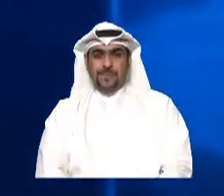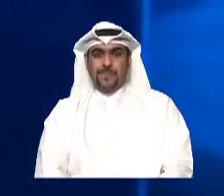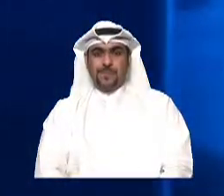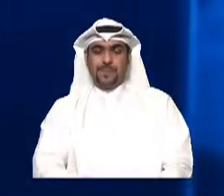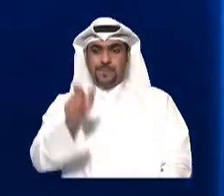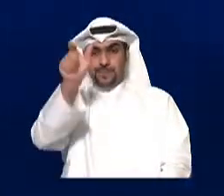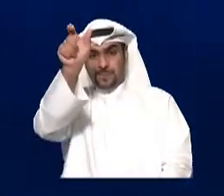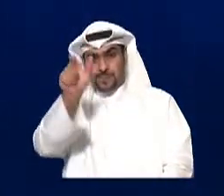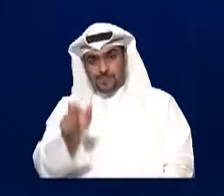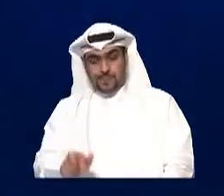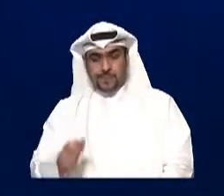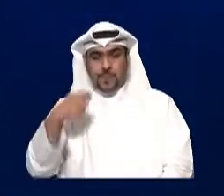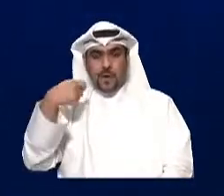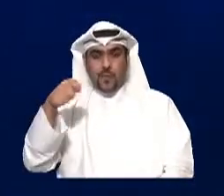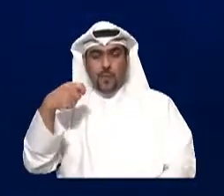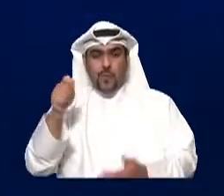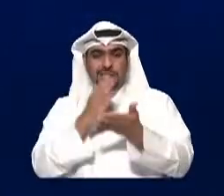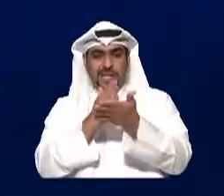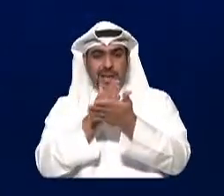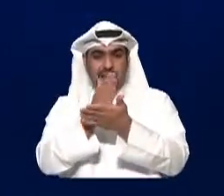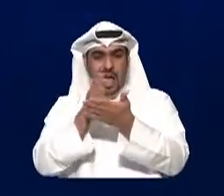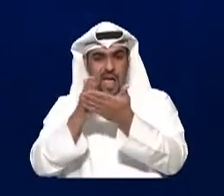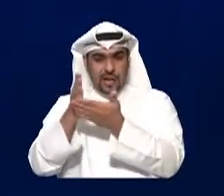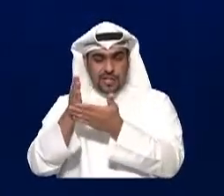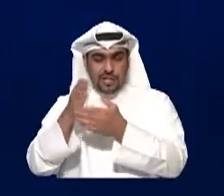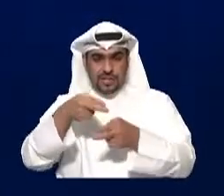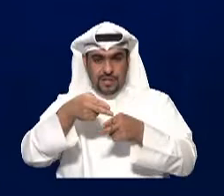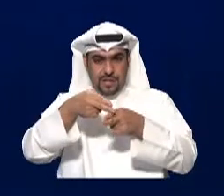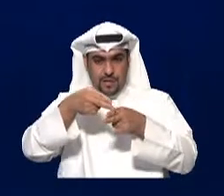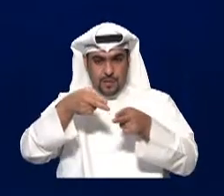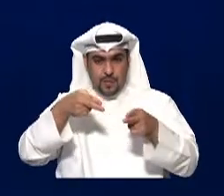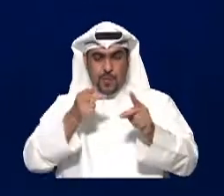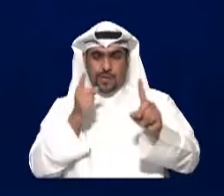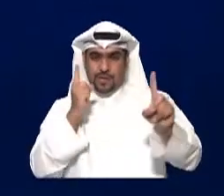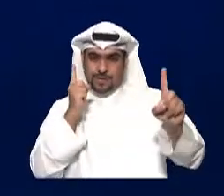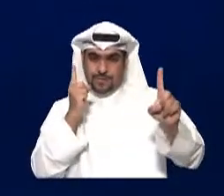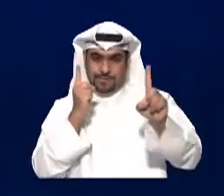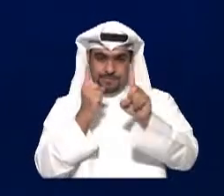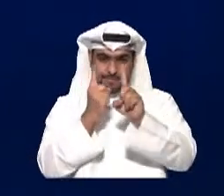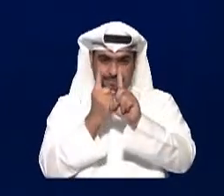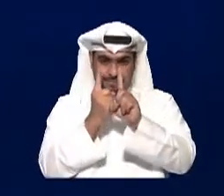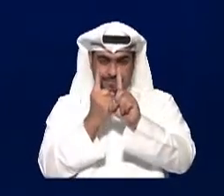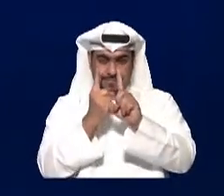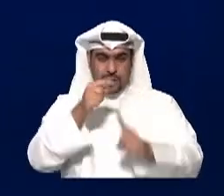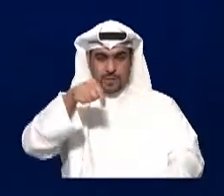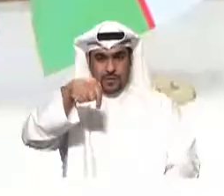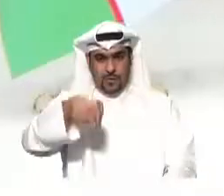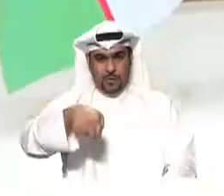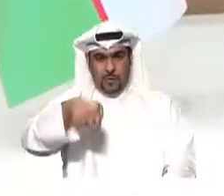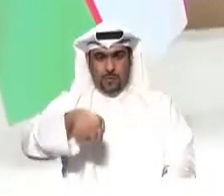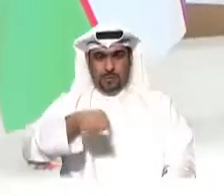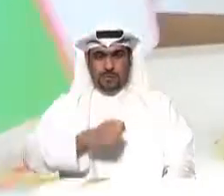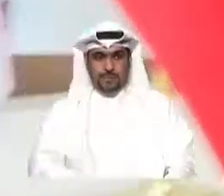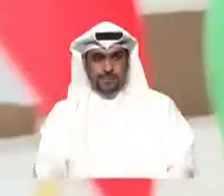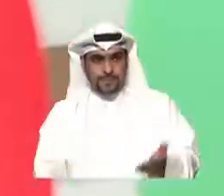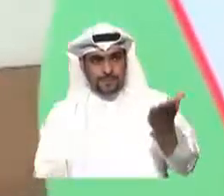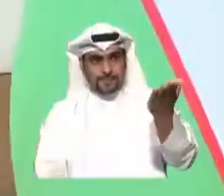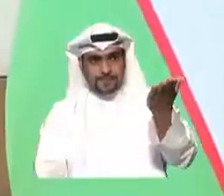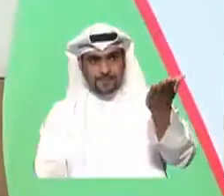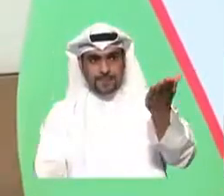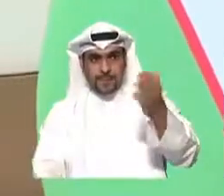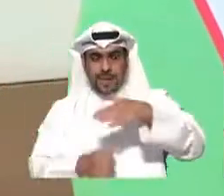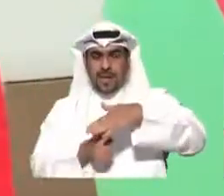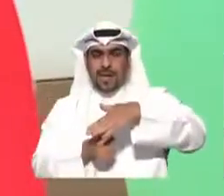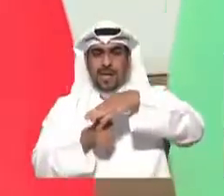التقى وزير الخارجية ووزير الدولة لشؤون مجلس الوزراء الشيخ الدكتور أحمد ناصر لمحمد الصباح